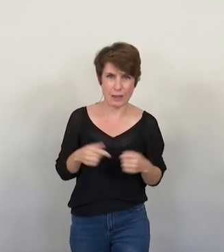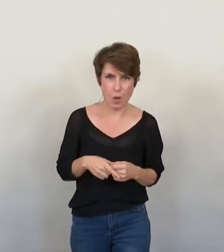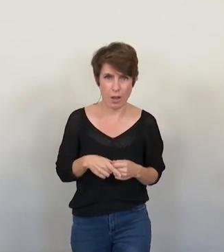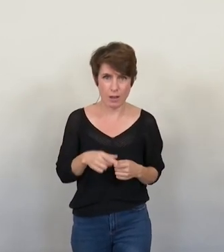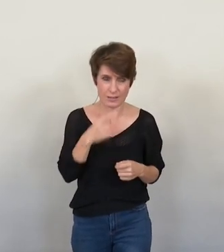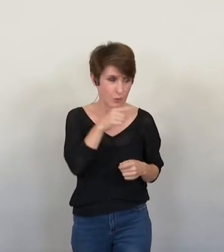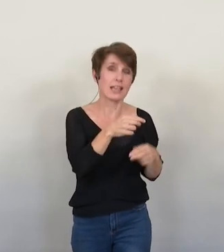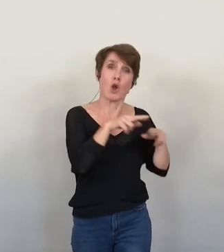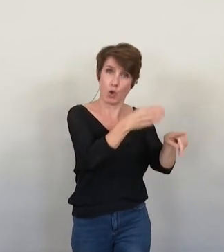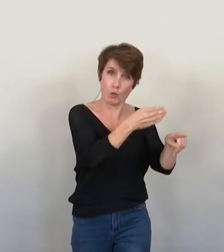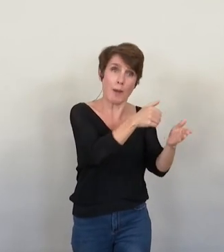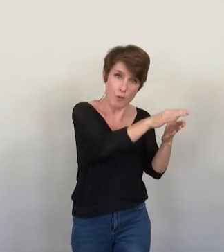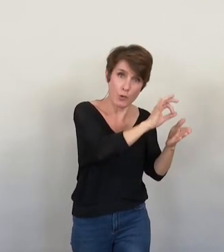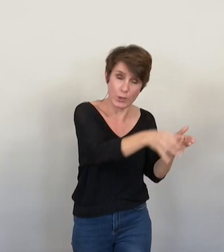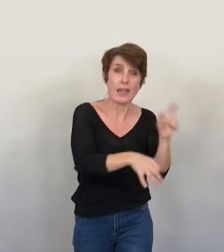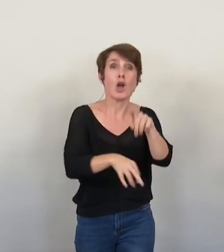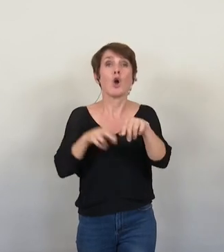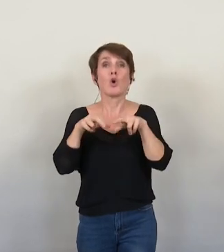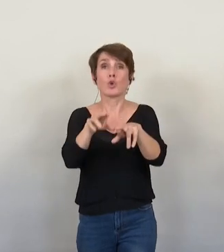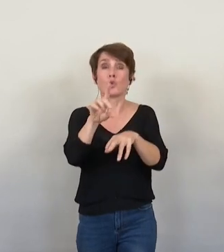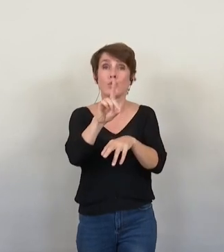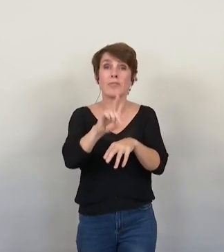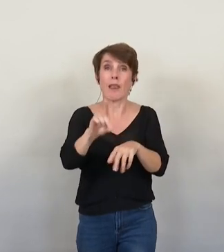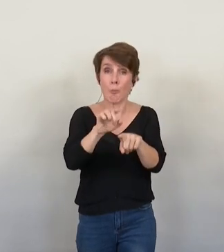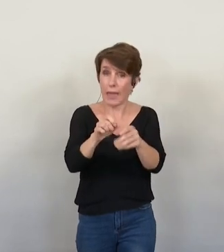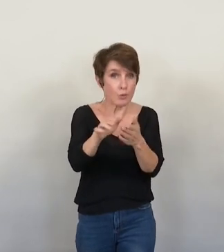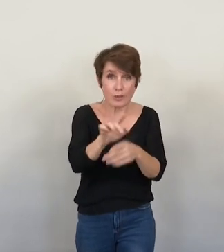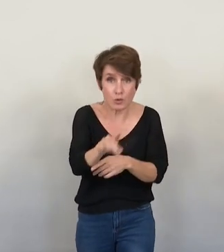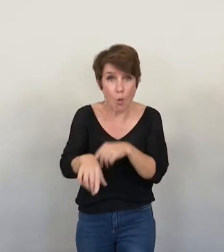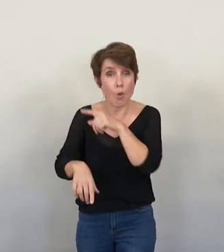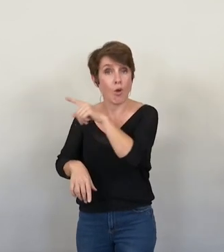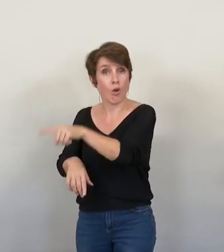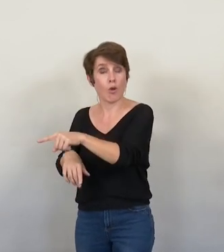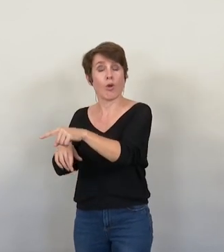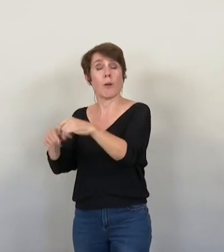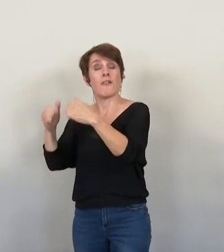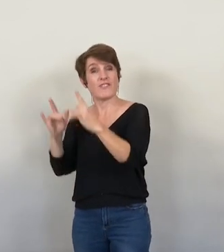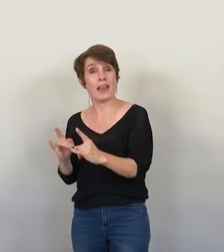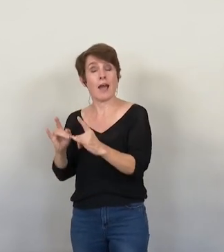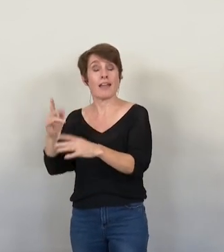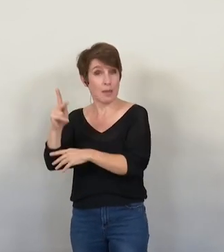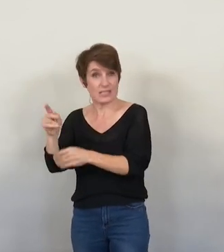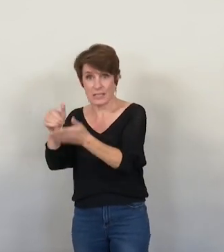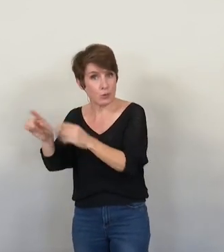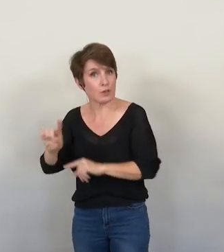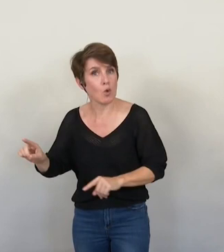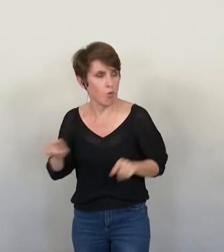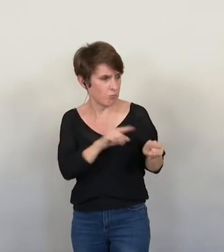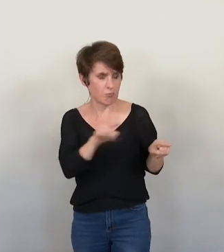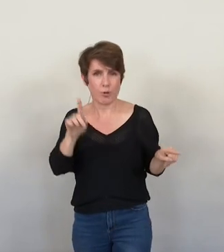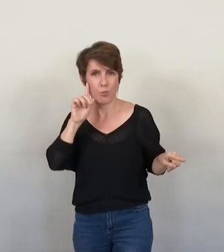Kaminski et le 38 rue d'alambert avant qu'il soit régularisé j'attire d'ailleurs l'attention ici de ceux qui nous